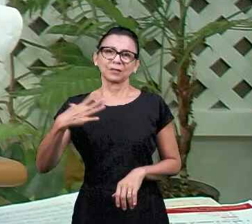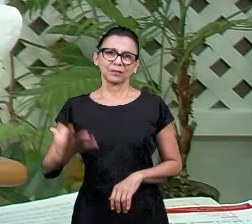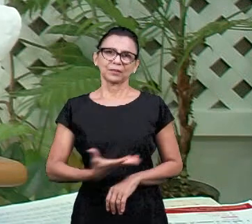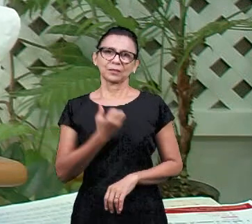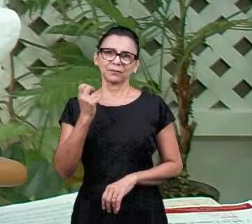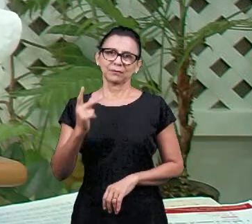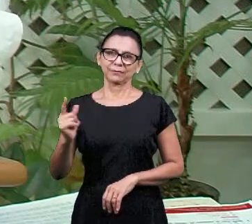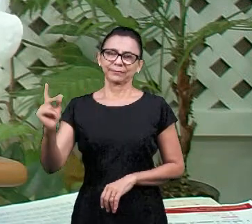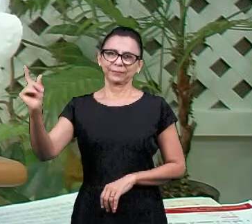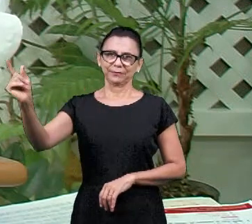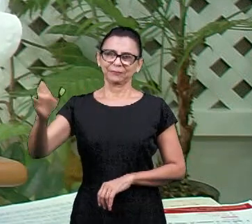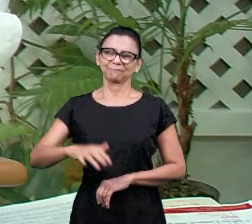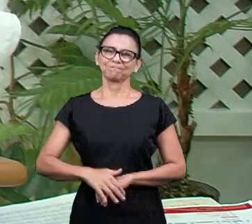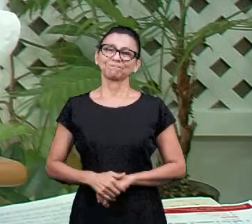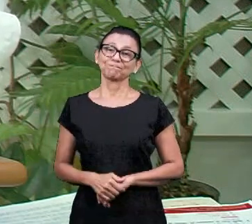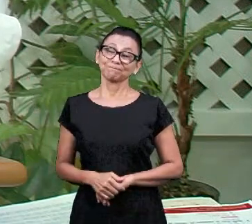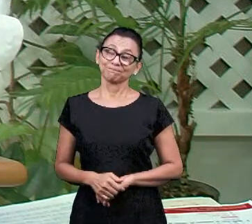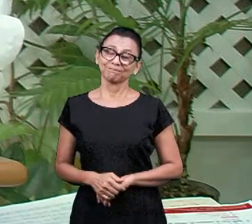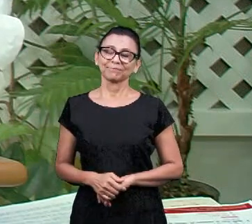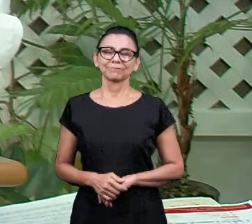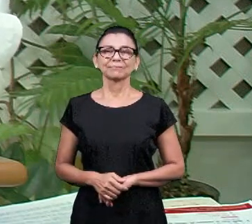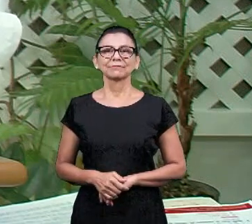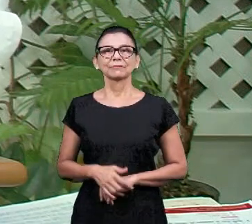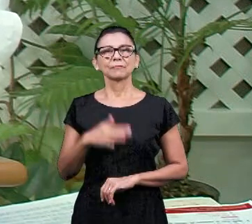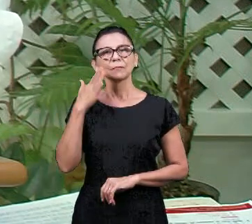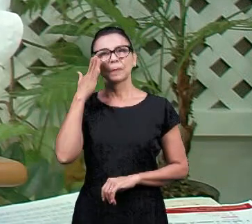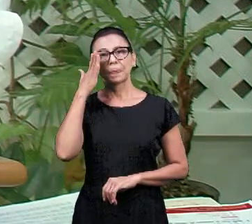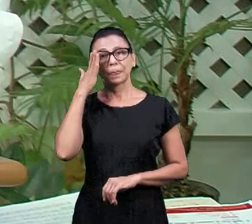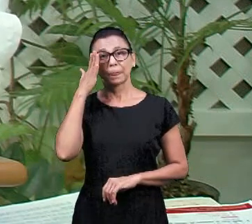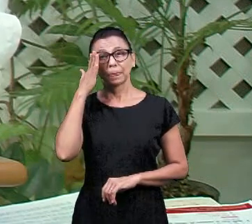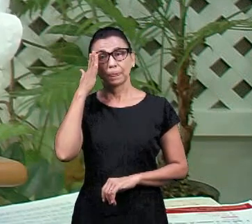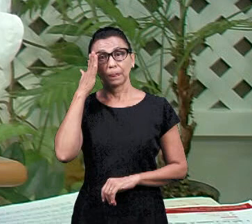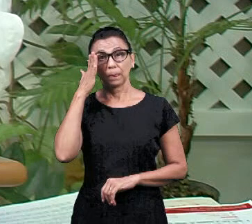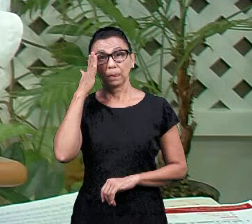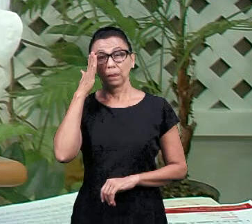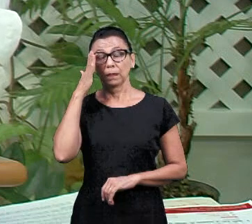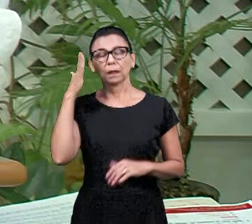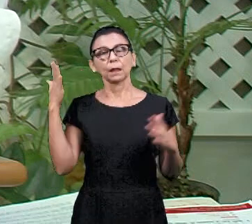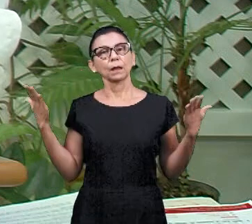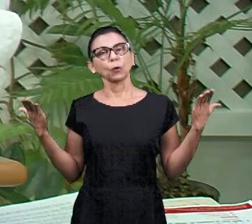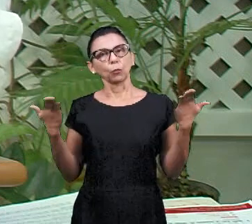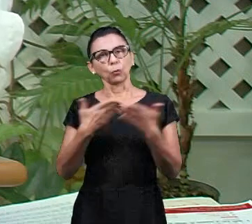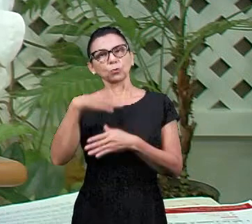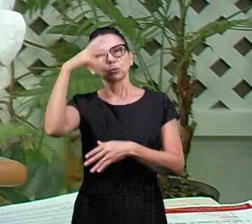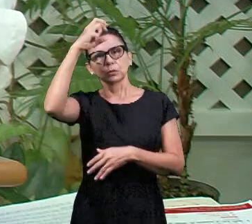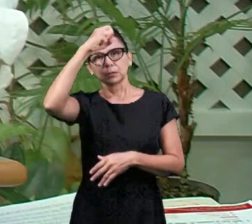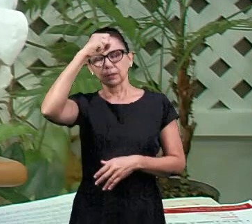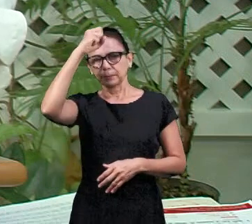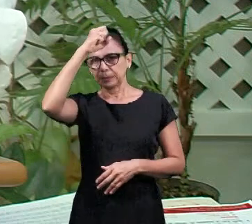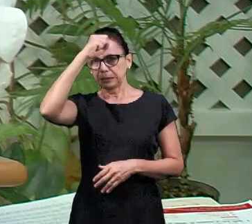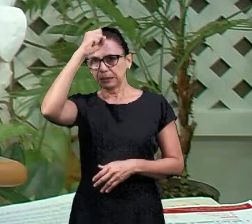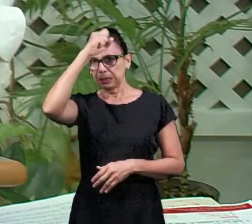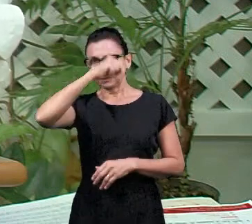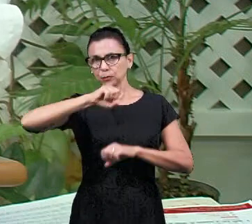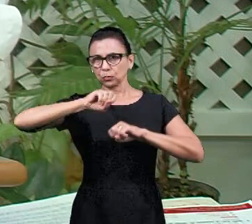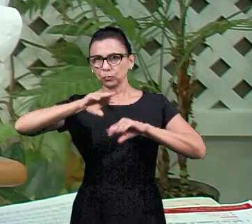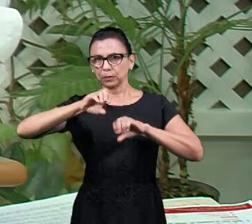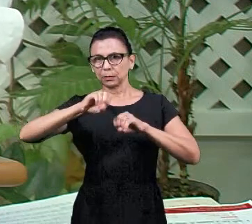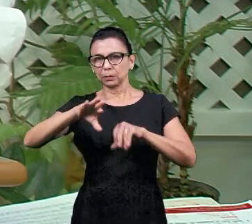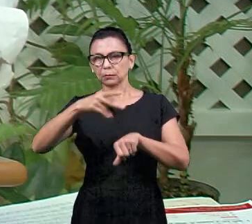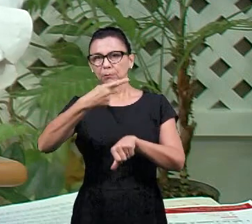pas le salut, la vie éternelle. Oui bien, nous avons appris aujourd'hui une leçon